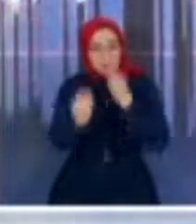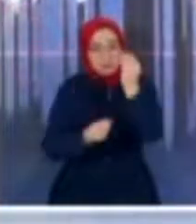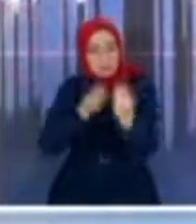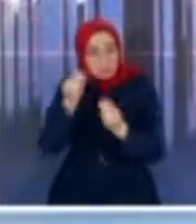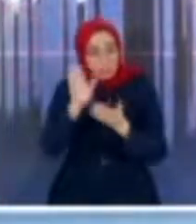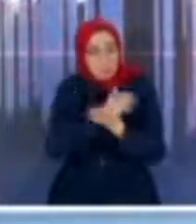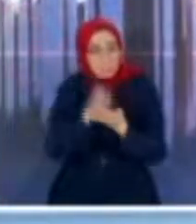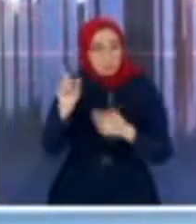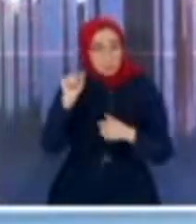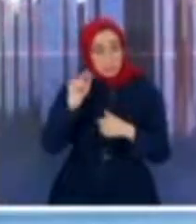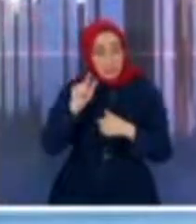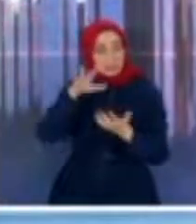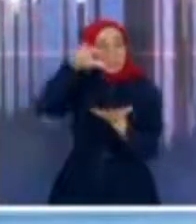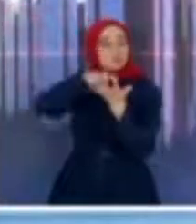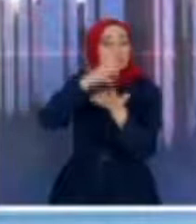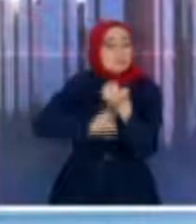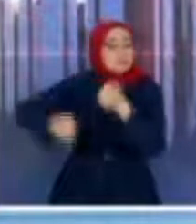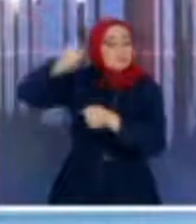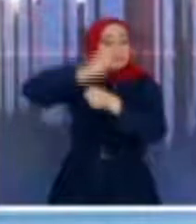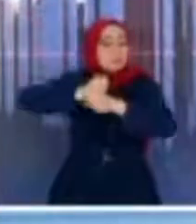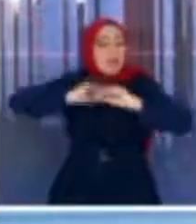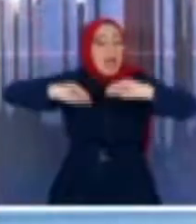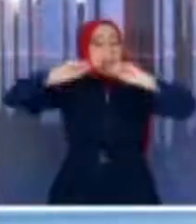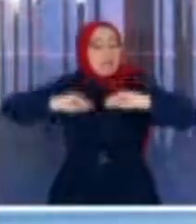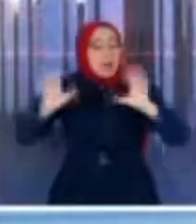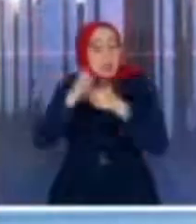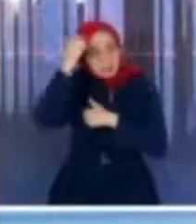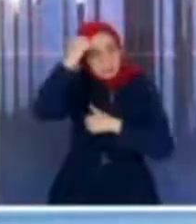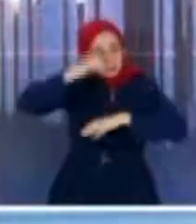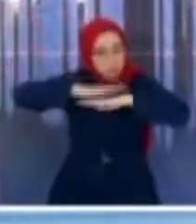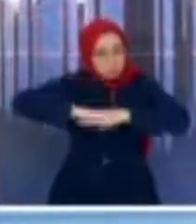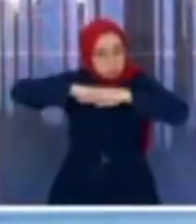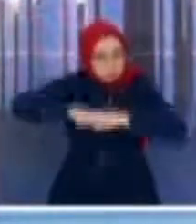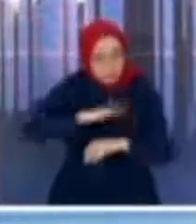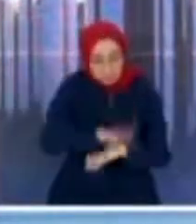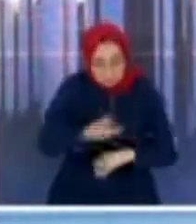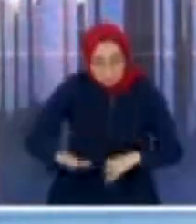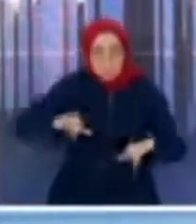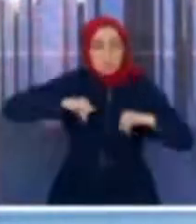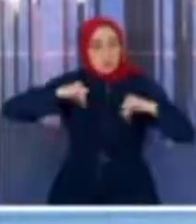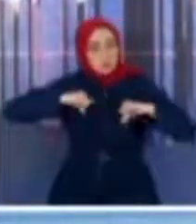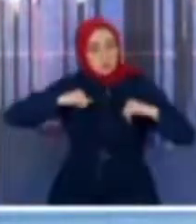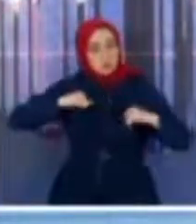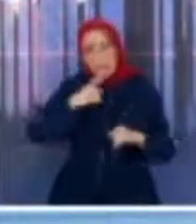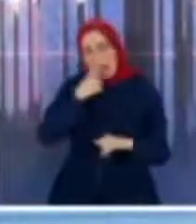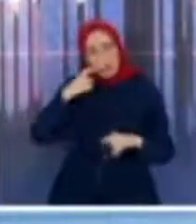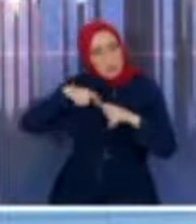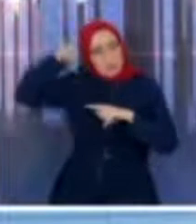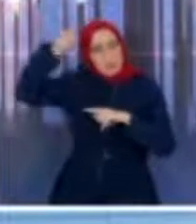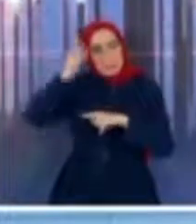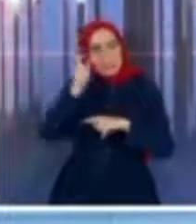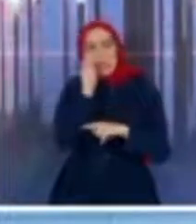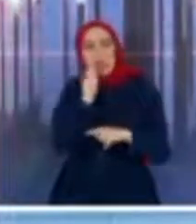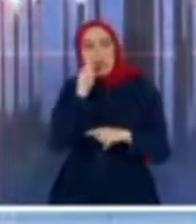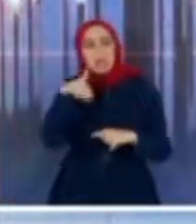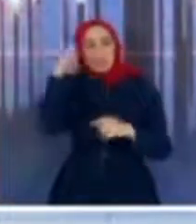نتاعنا مركز للتربيه على الاسعافات الاوليه احنا باش نستهدفوا الناشئه والشباب وزاده جميع الفئات العمريه. بالنسبه لنا